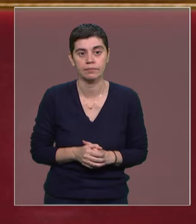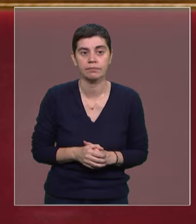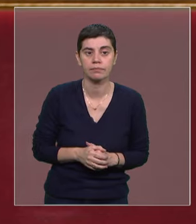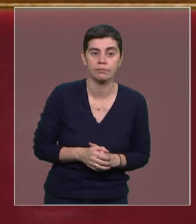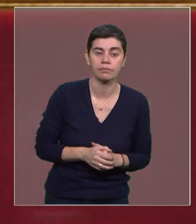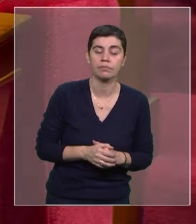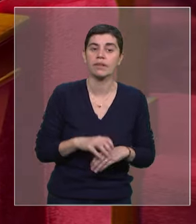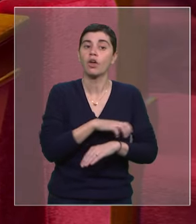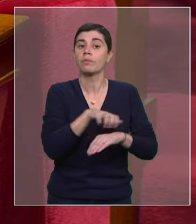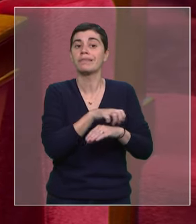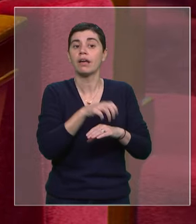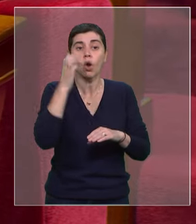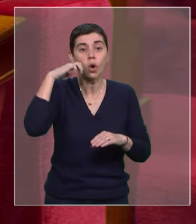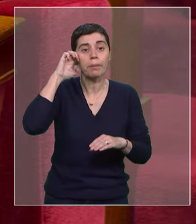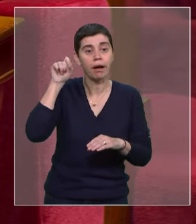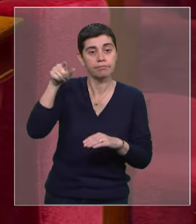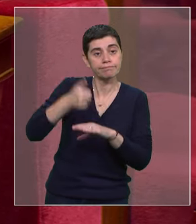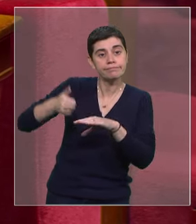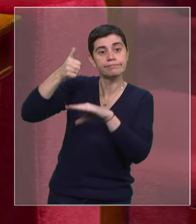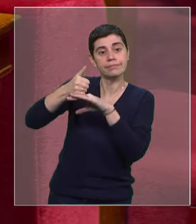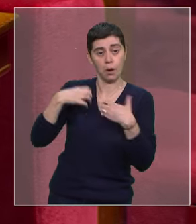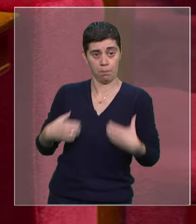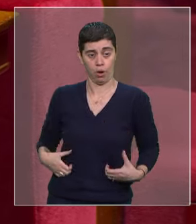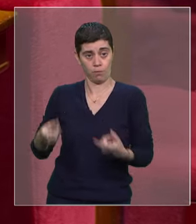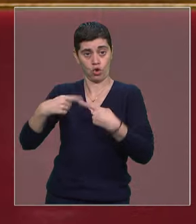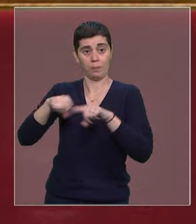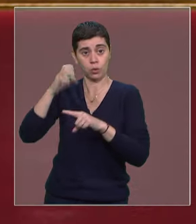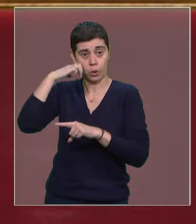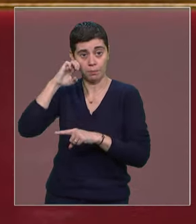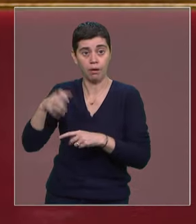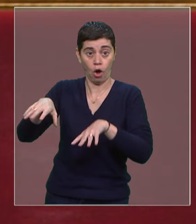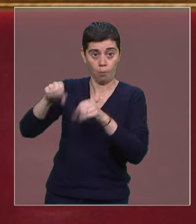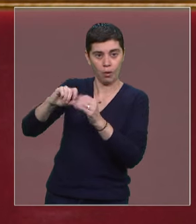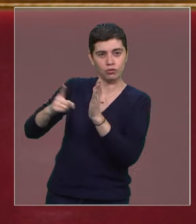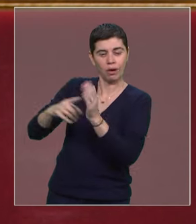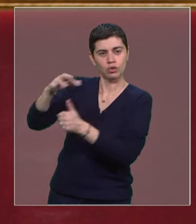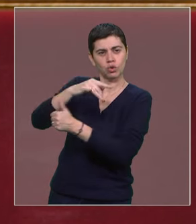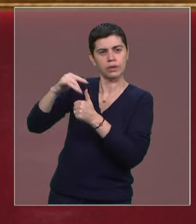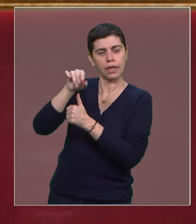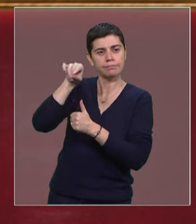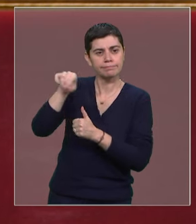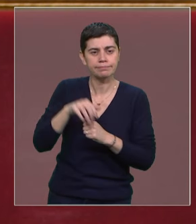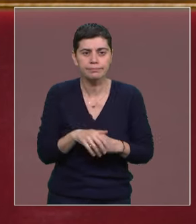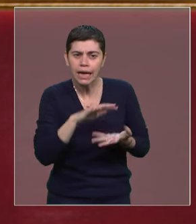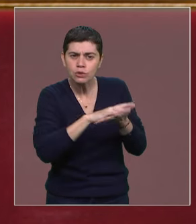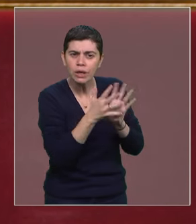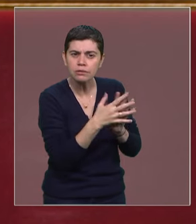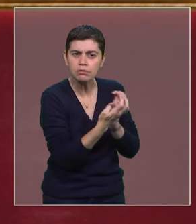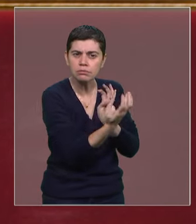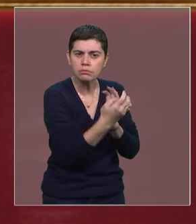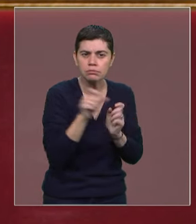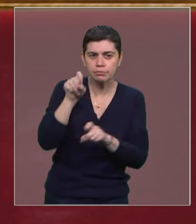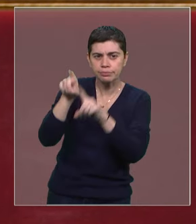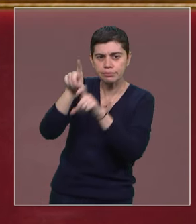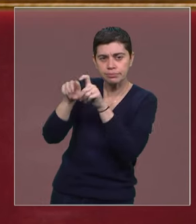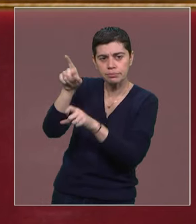européen Nicolas Schmit, membre de la Commission européenne Emploi et Droits sociaux, interrogé par ces mêmes associations, a